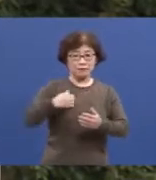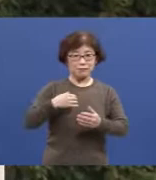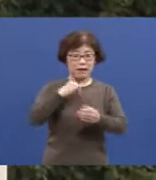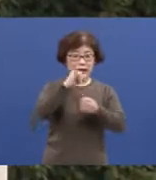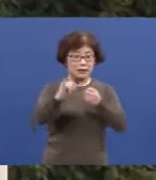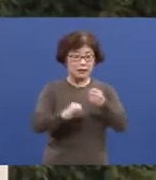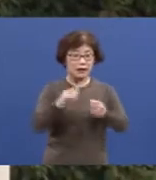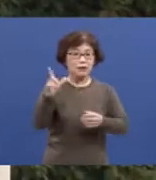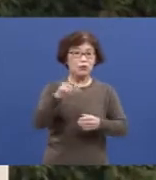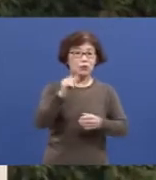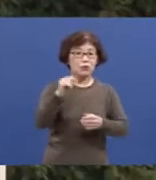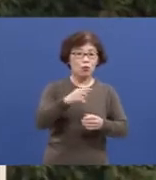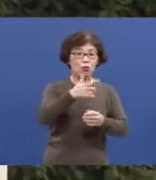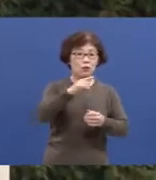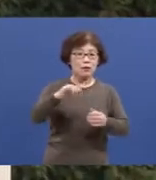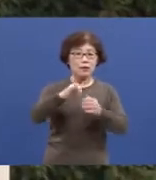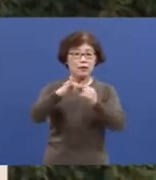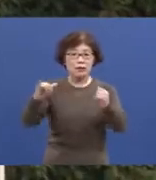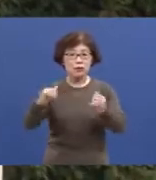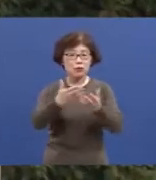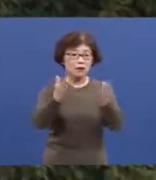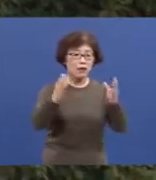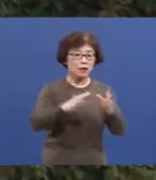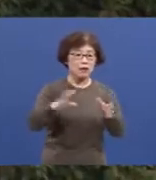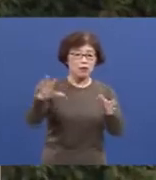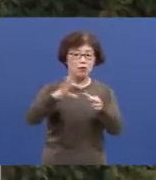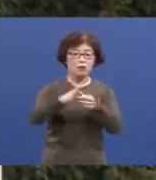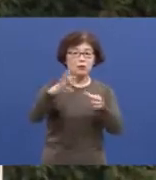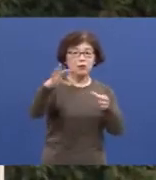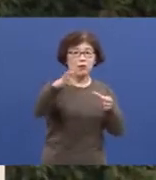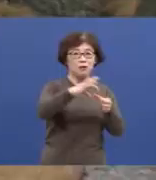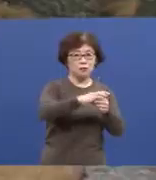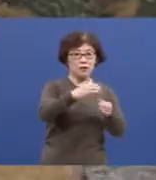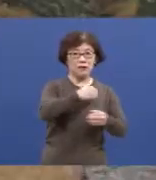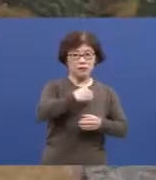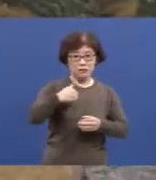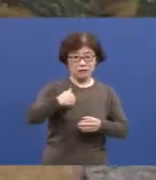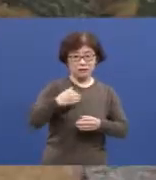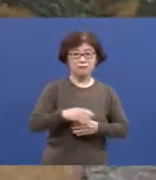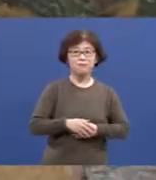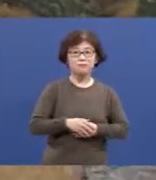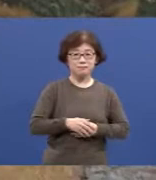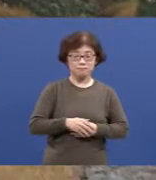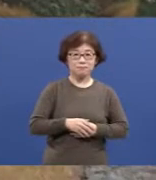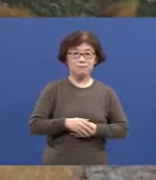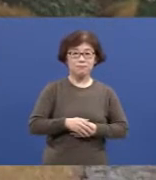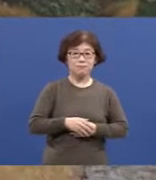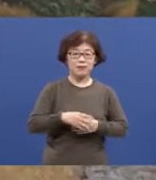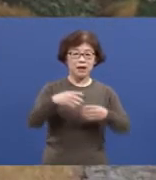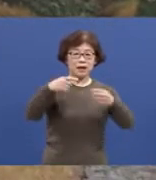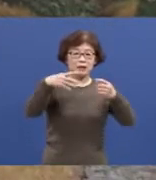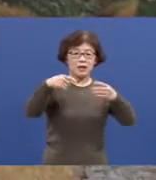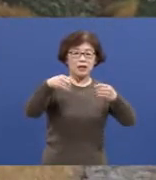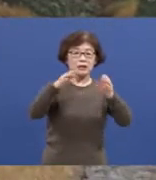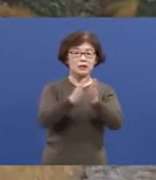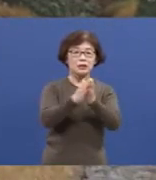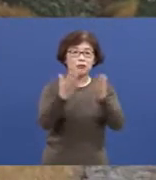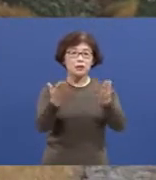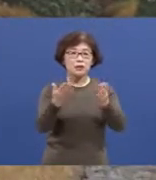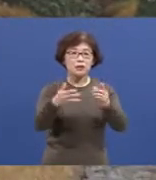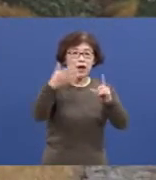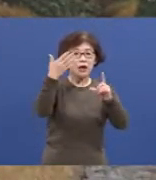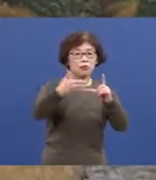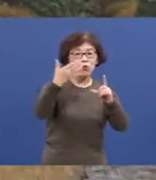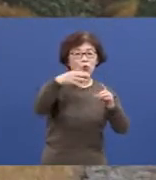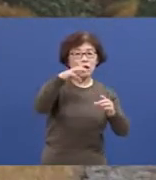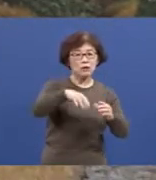ってさまざまな人や団体とつながることができますよね。 はい、電子書籍や動画サイトの活